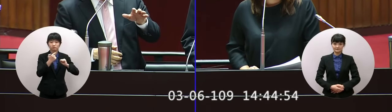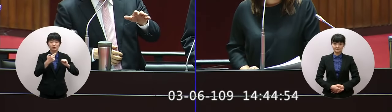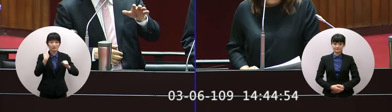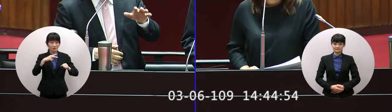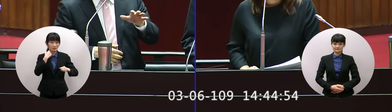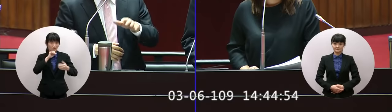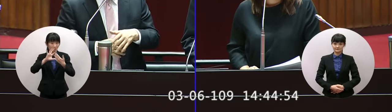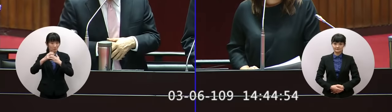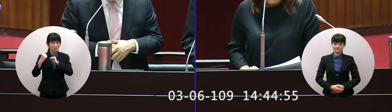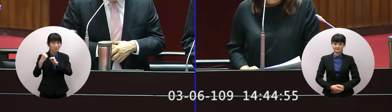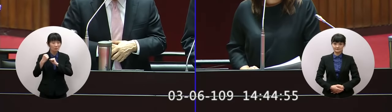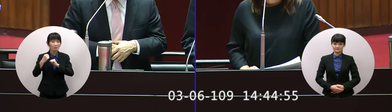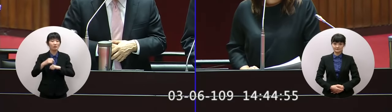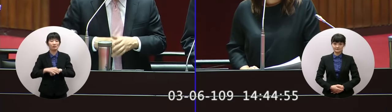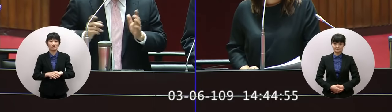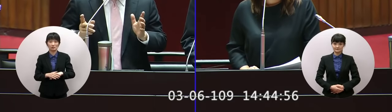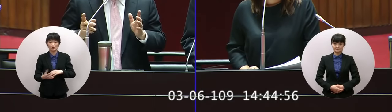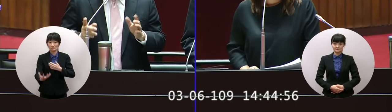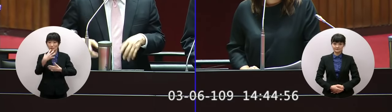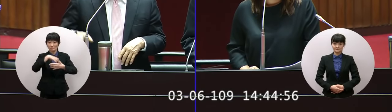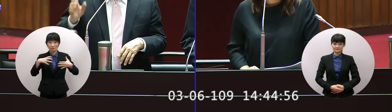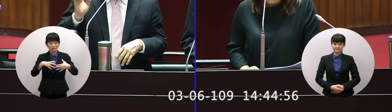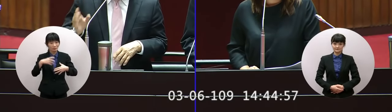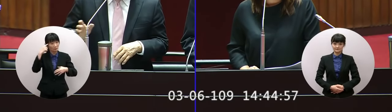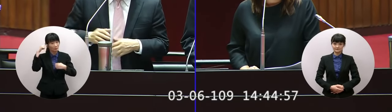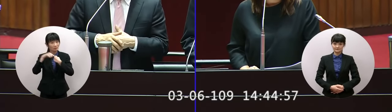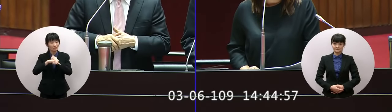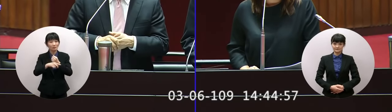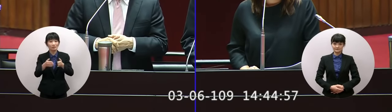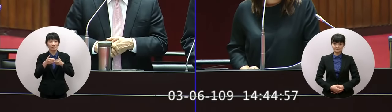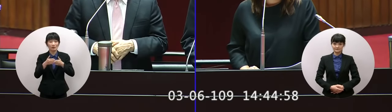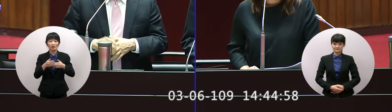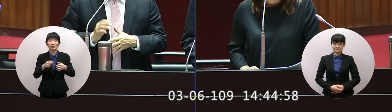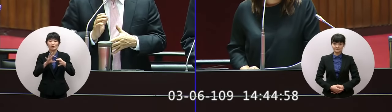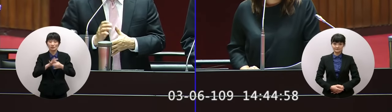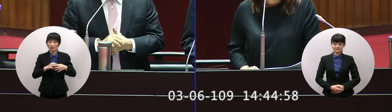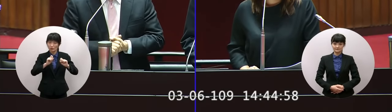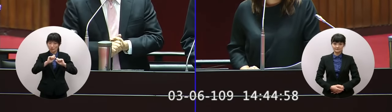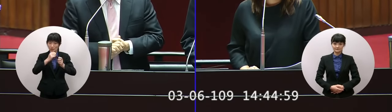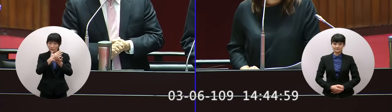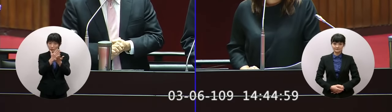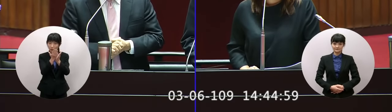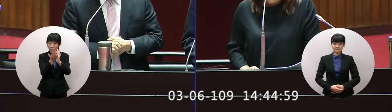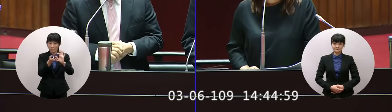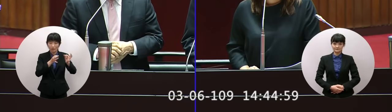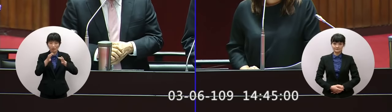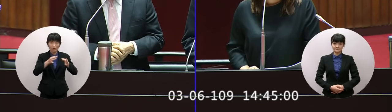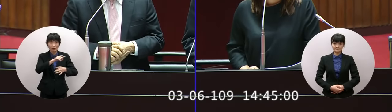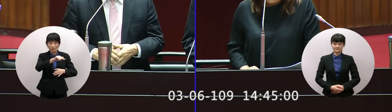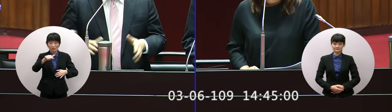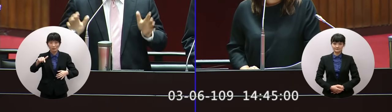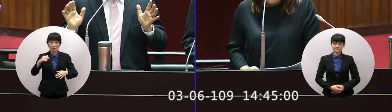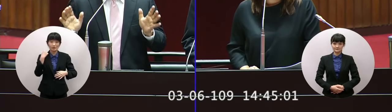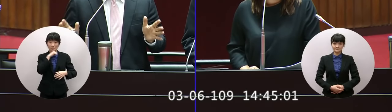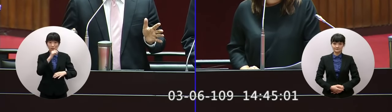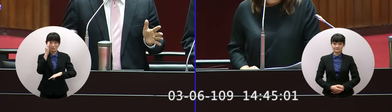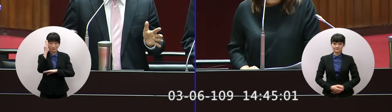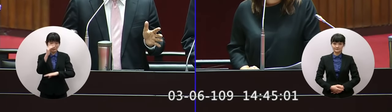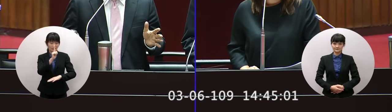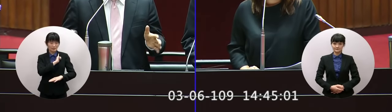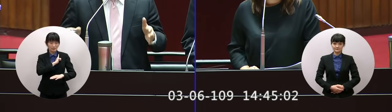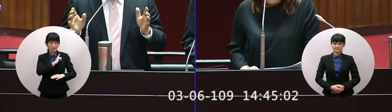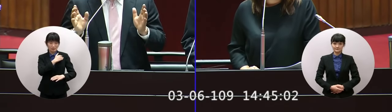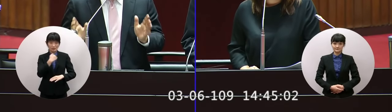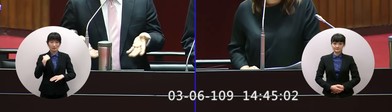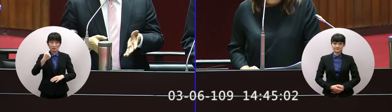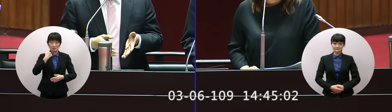家战略需要的考量，因此任何商品我们都要维持有能力跟世界竞